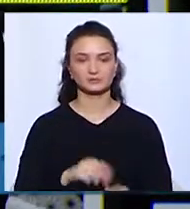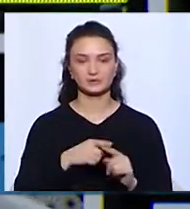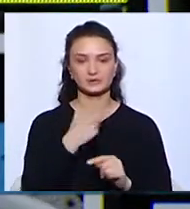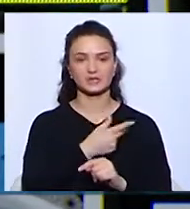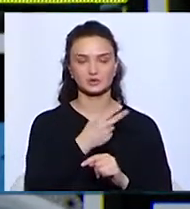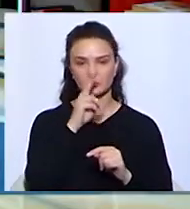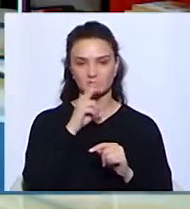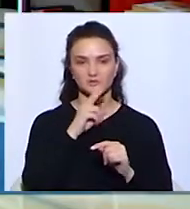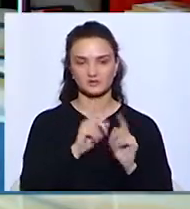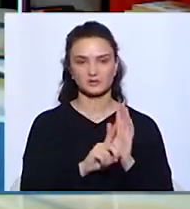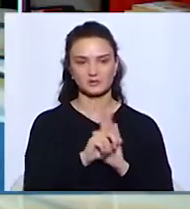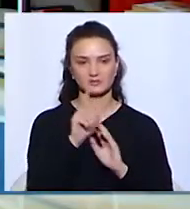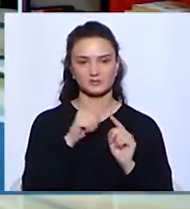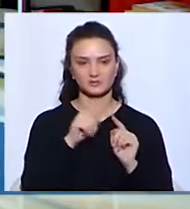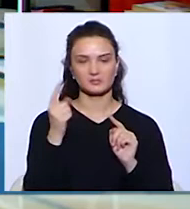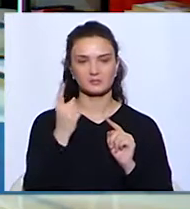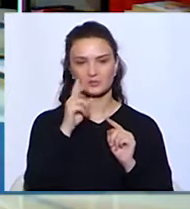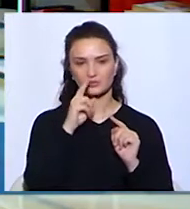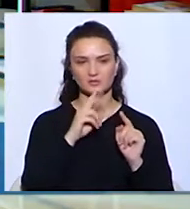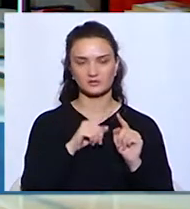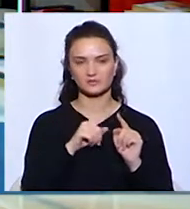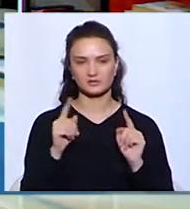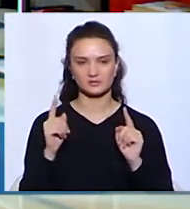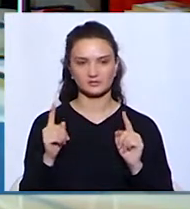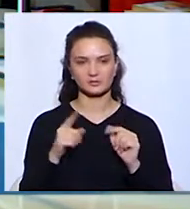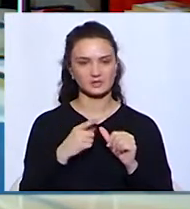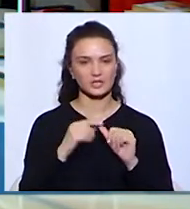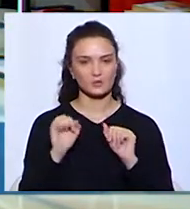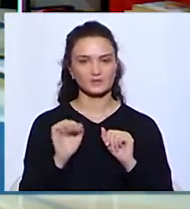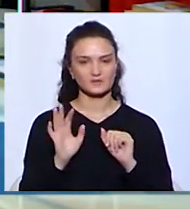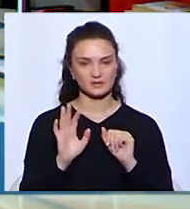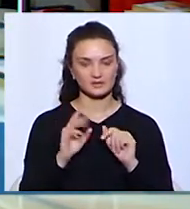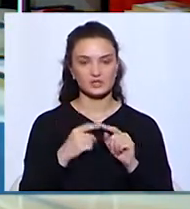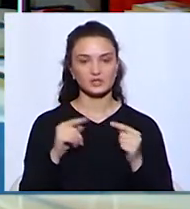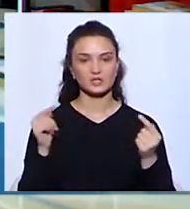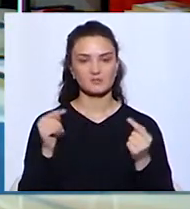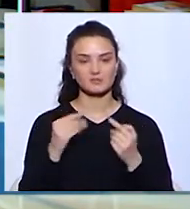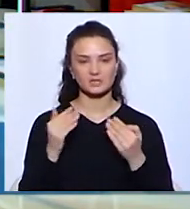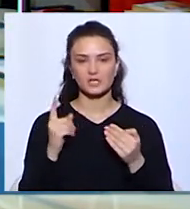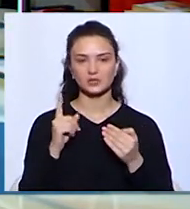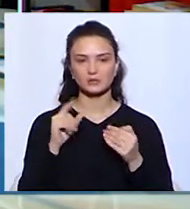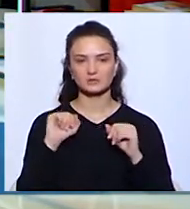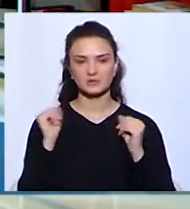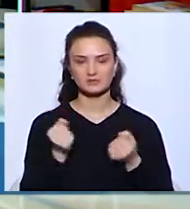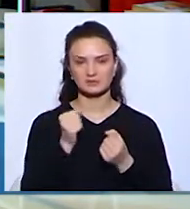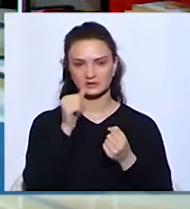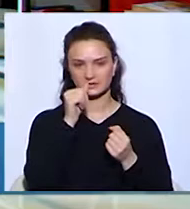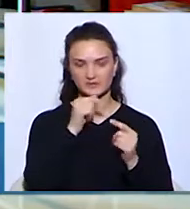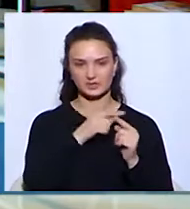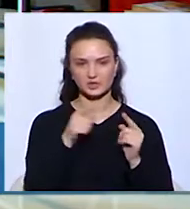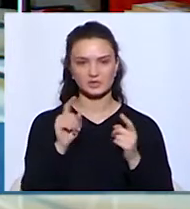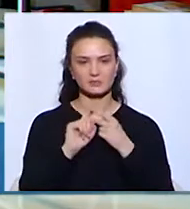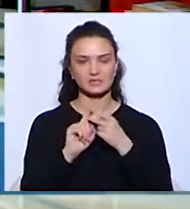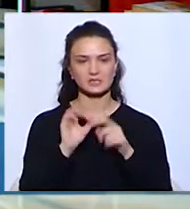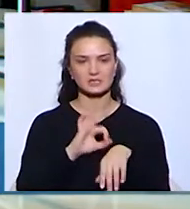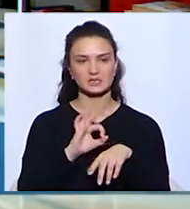თვის ასაკიდან იწყება, ამიტომ ის პირველი ორი თვე ამხრივ დაუცველია. შესაბამისად, რატომ ზამთრის თვეებში ეს ინფექცია? იმიტომ რომ ეს